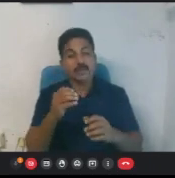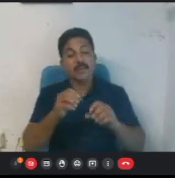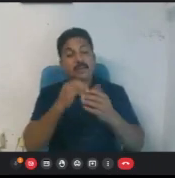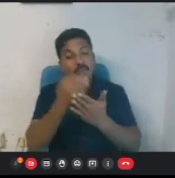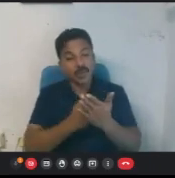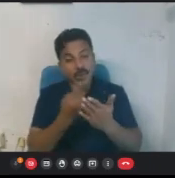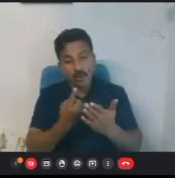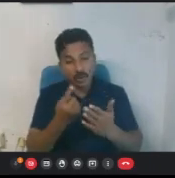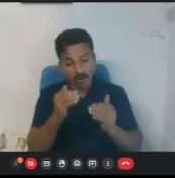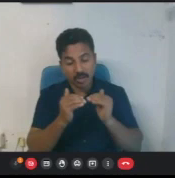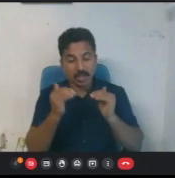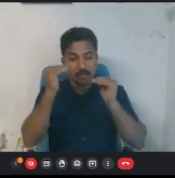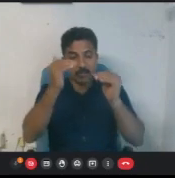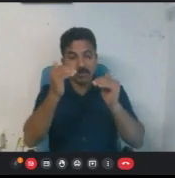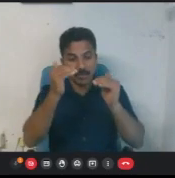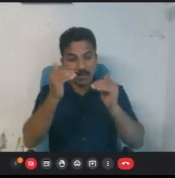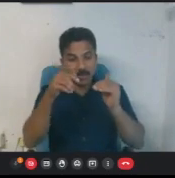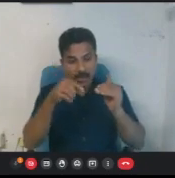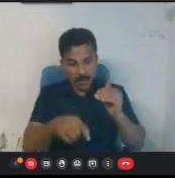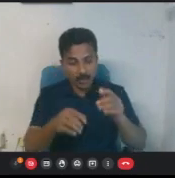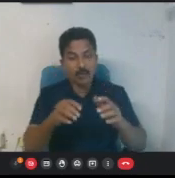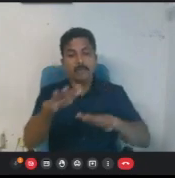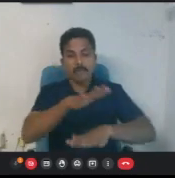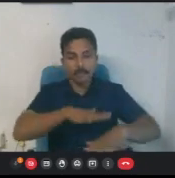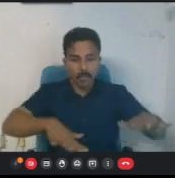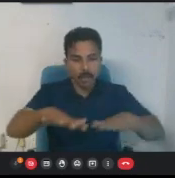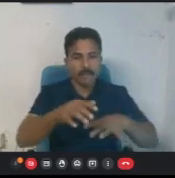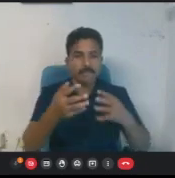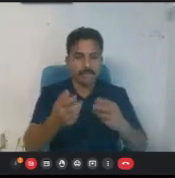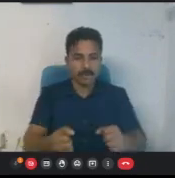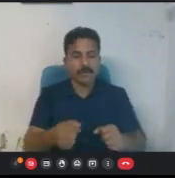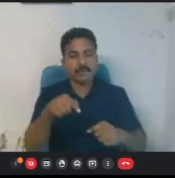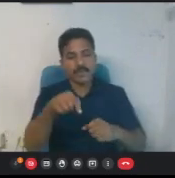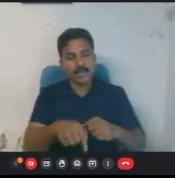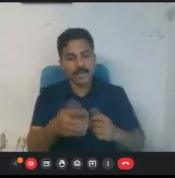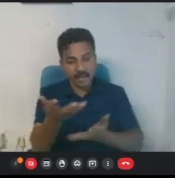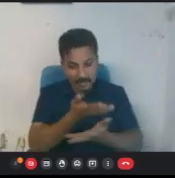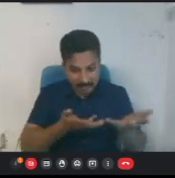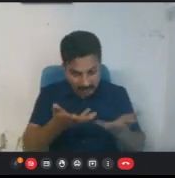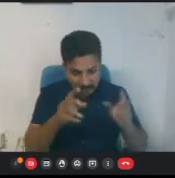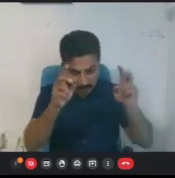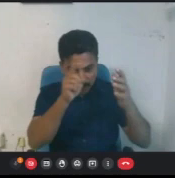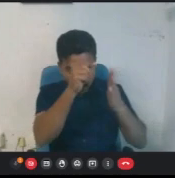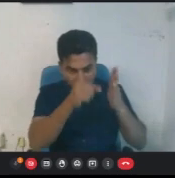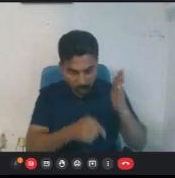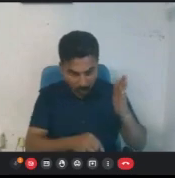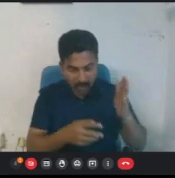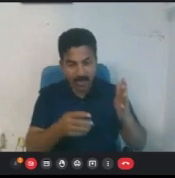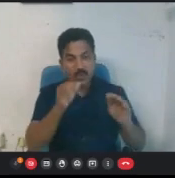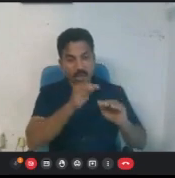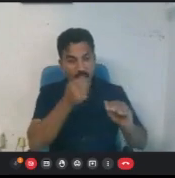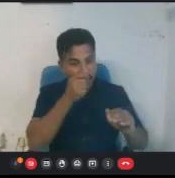ചടങ്ങ് എന്നതിലുപരി ഇതൊരു ആക്ഷൻ പ്ലാനായിട്ട് വരണം. കാര്യം ഇവിടെ ചർച്ച ചെയ്യപ്പെടുന്ന കാര്യങ്ങൾ, രക്ഷിതാക്കളുടെ ഭാഗത്തു നിന്നുള്ള